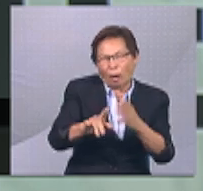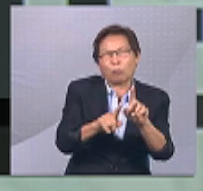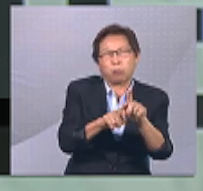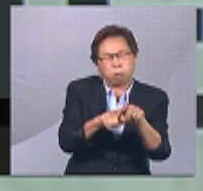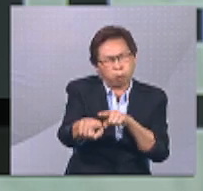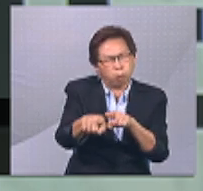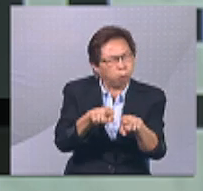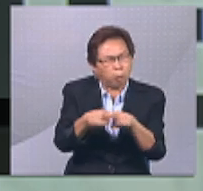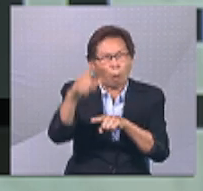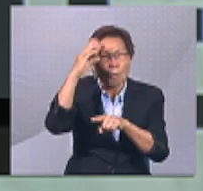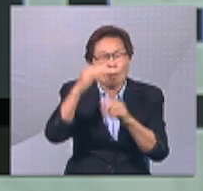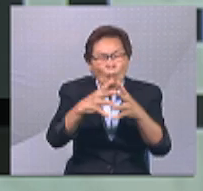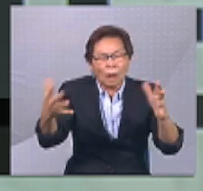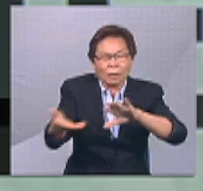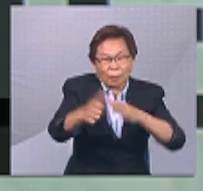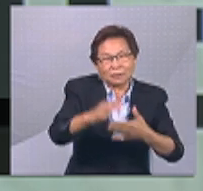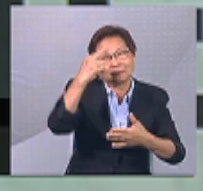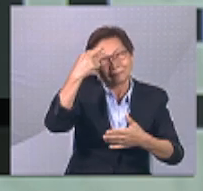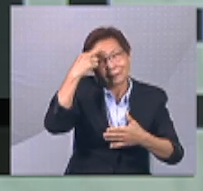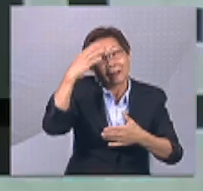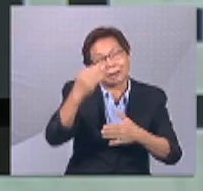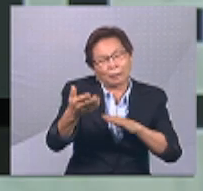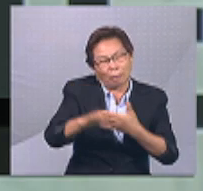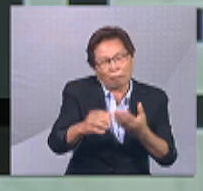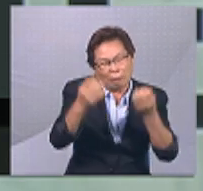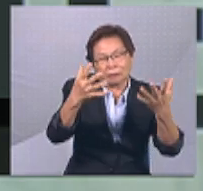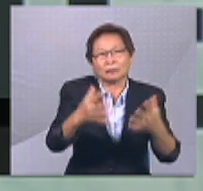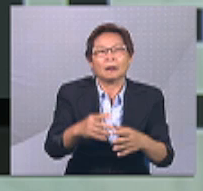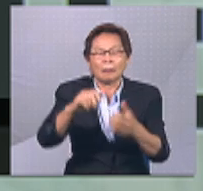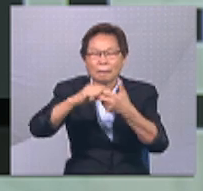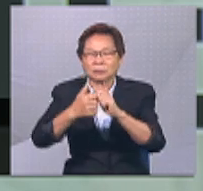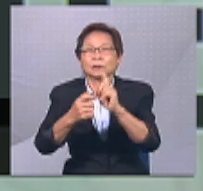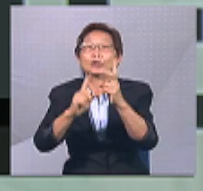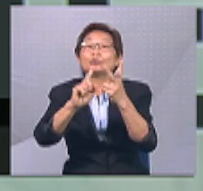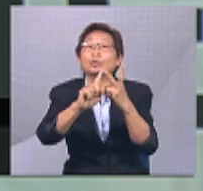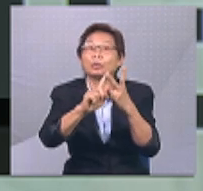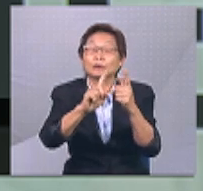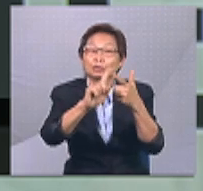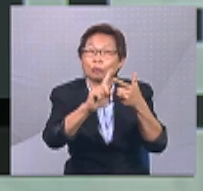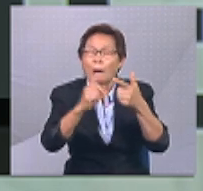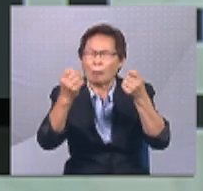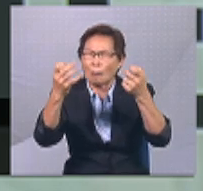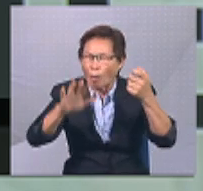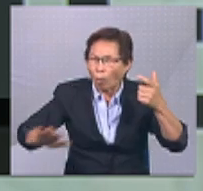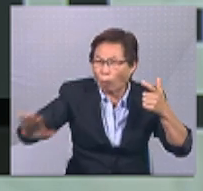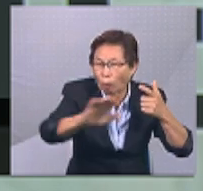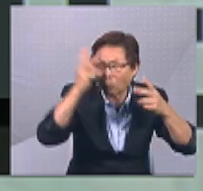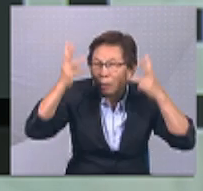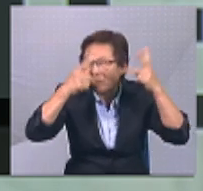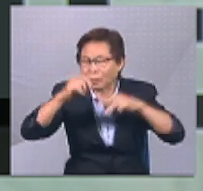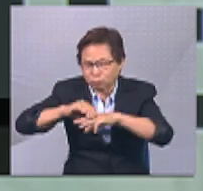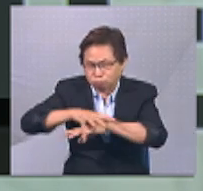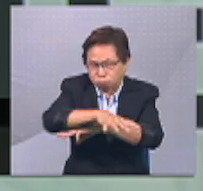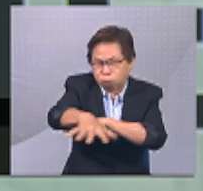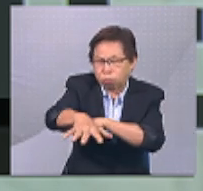kalangan lelaki. Yang isu kedua memang ramai di antara kita pun rasa bimbang kerana dengan jangkitan